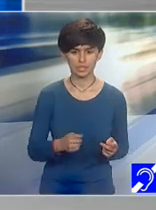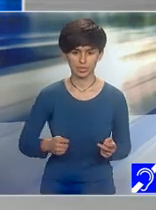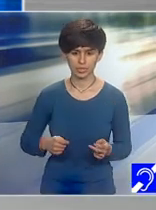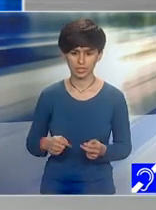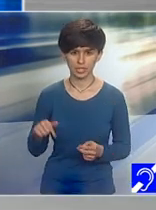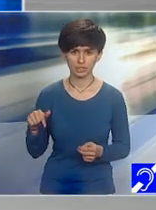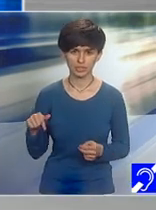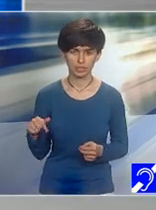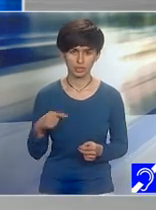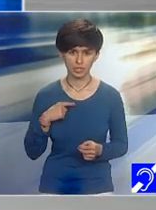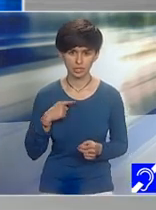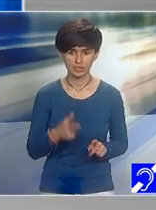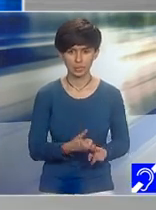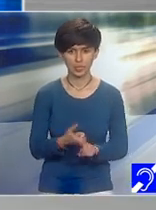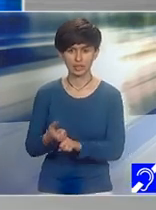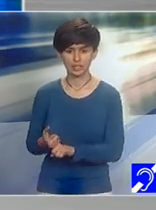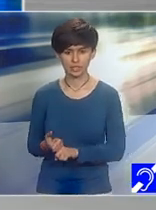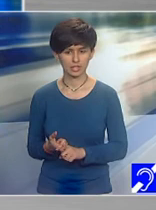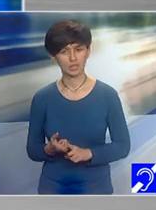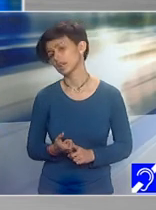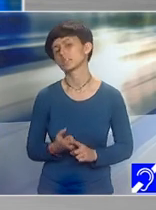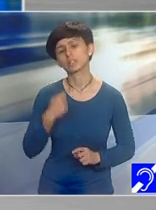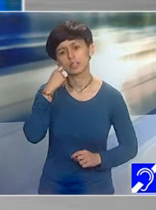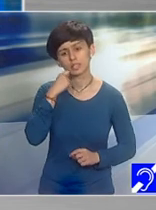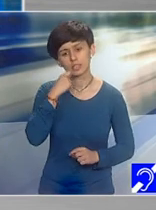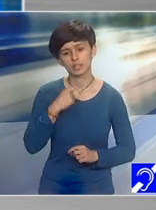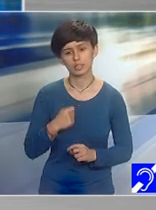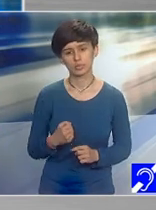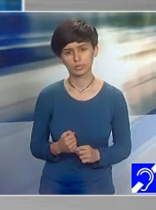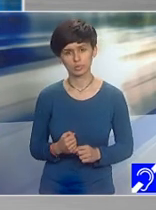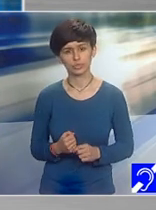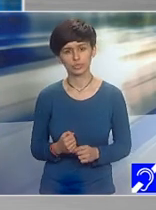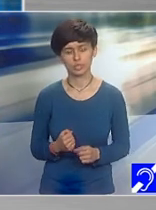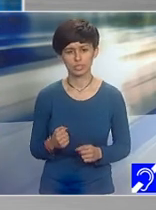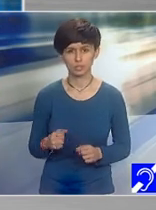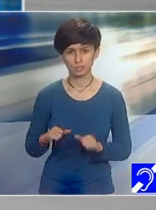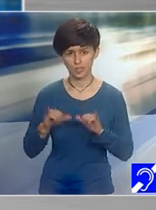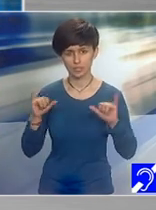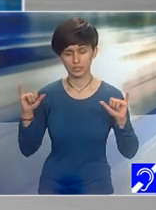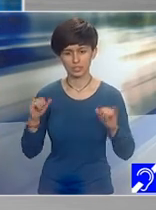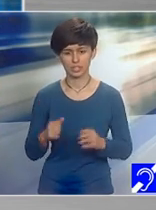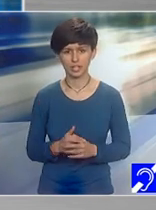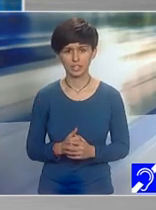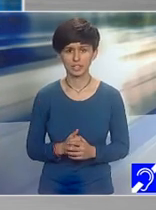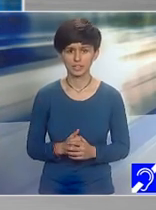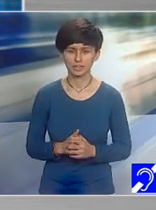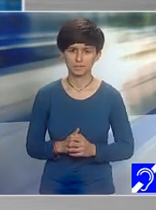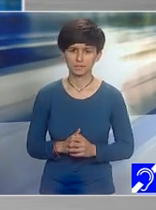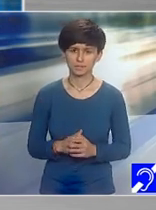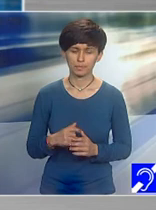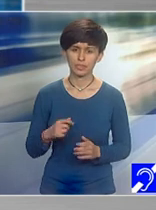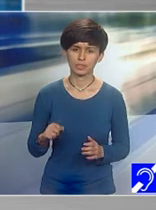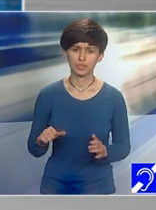acest moment este cel legat de Cluj Innovation City, acel proiect ambițios din dealul Lombului, unde vor fi peste 100.000 de cetățeni